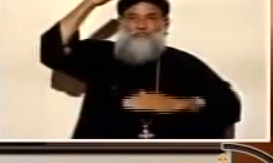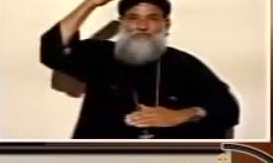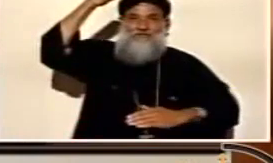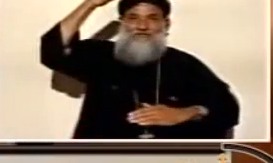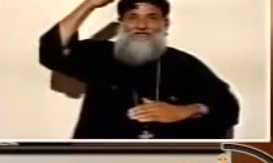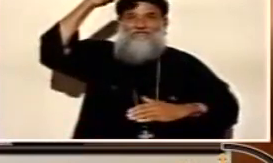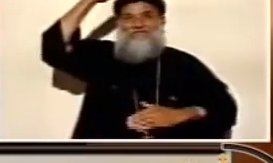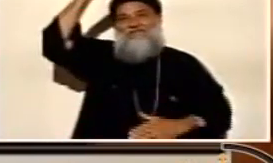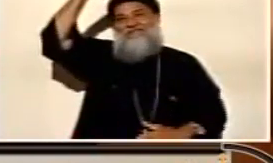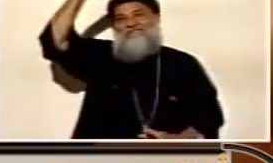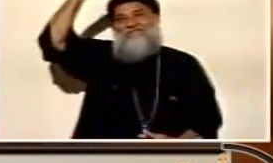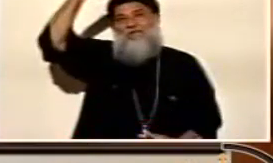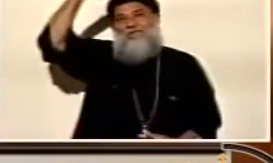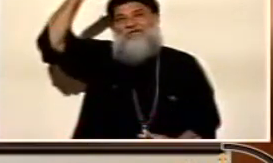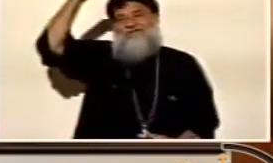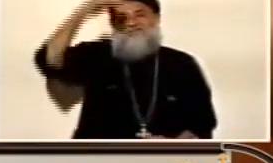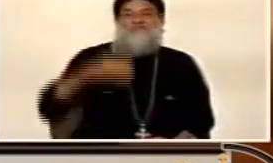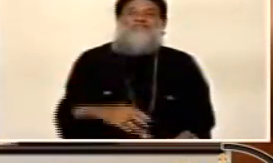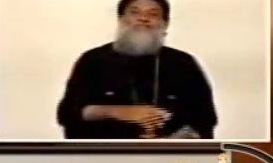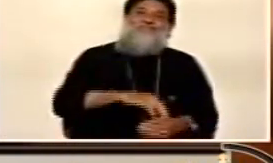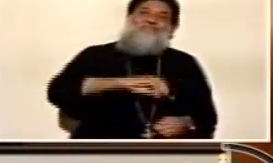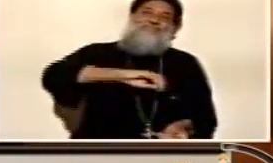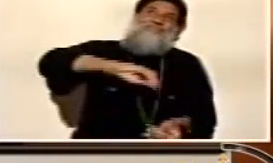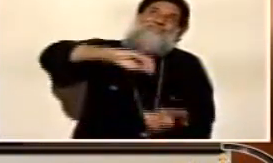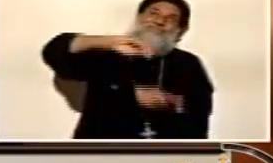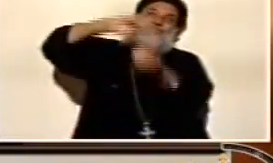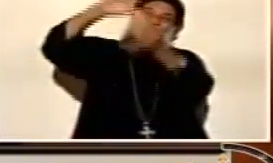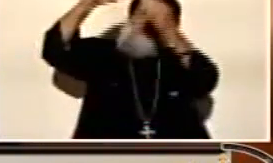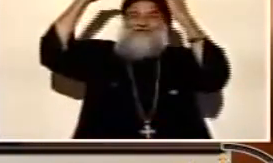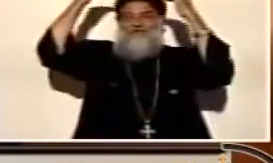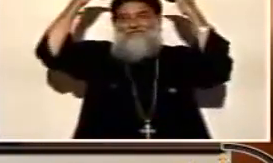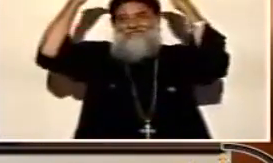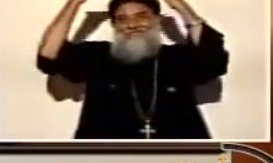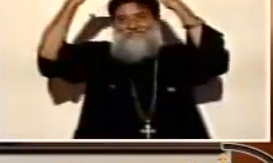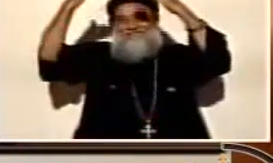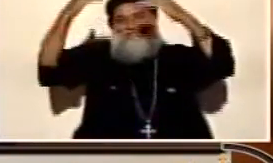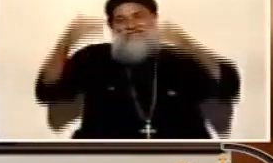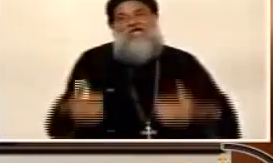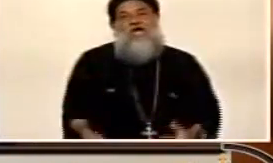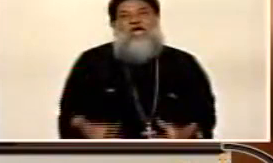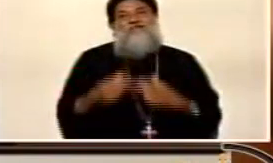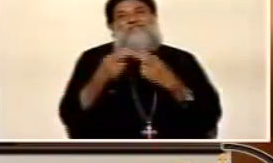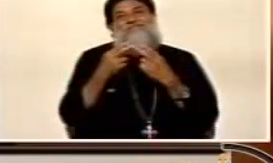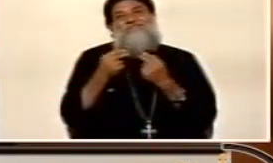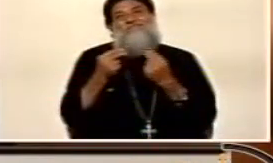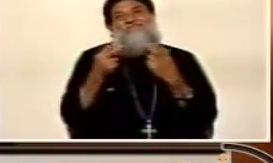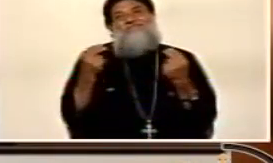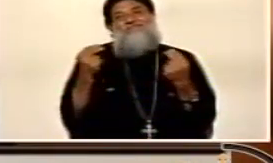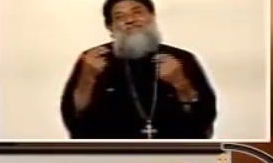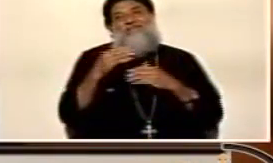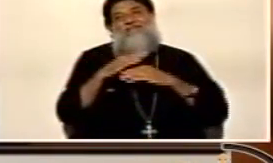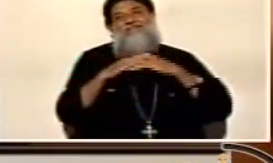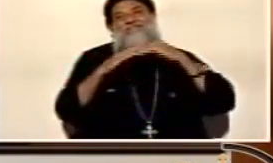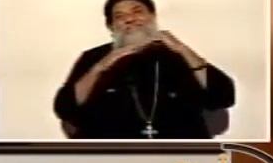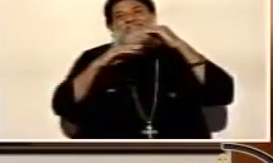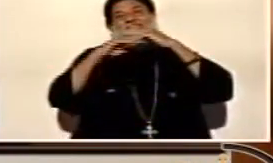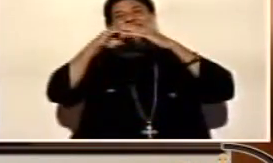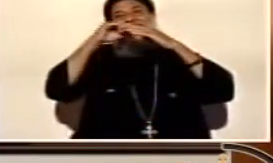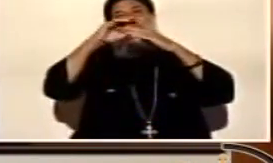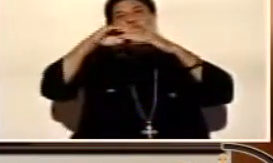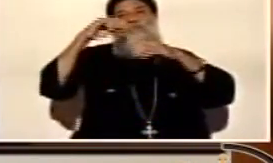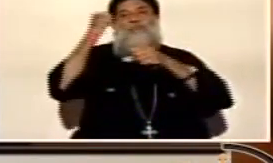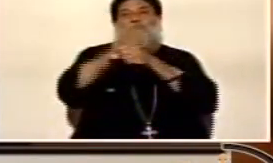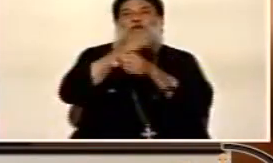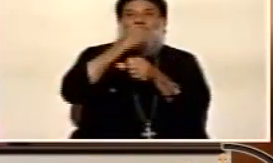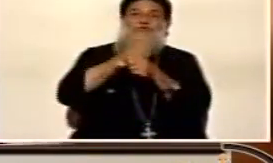الدنيا إلى السماء، هذه بقى هي أكثر تدريب أو أكثر